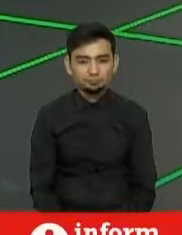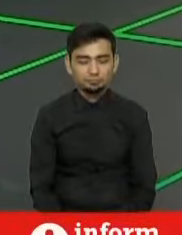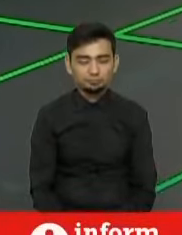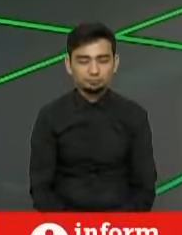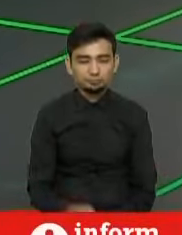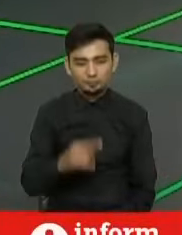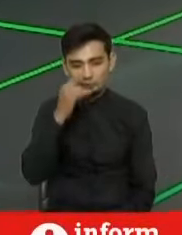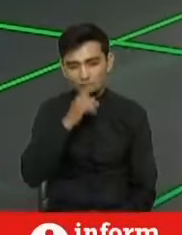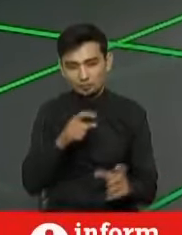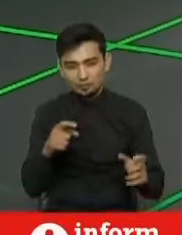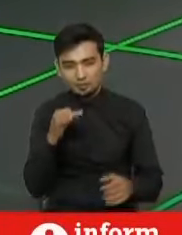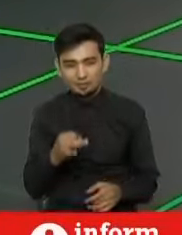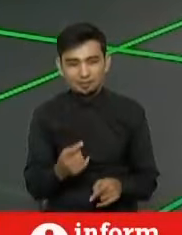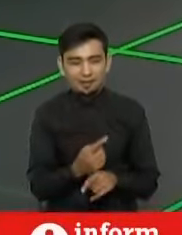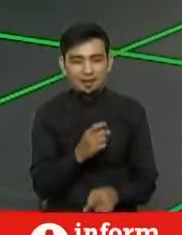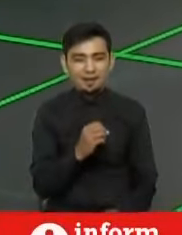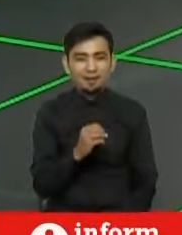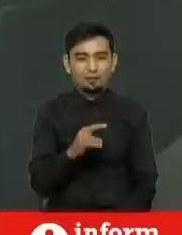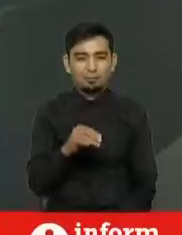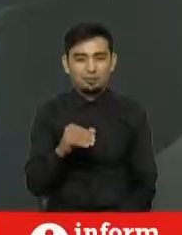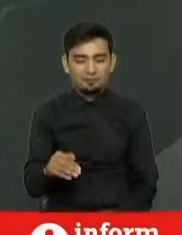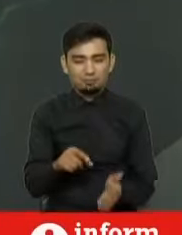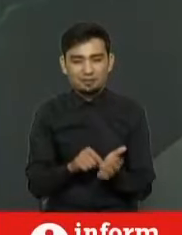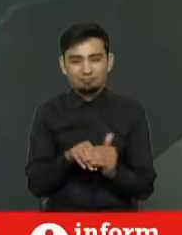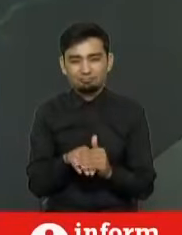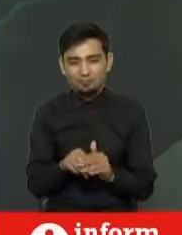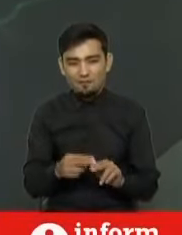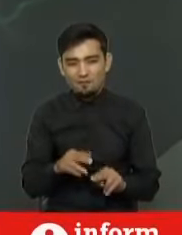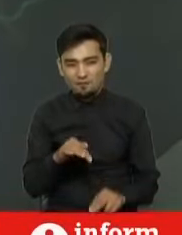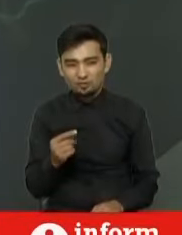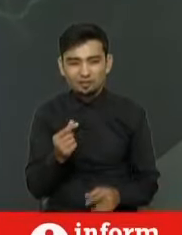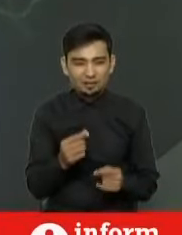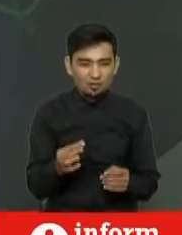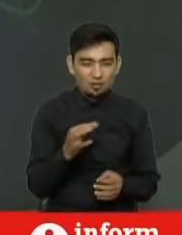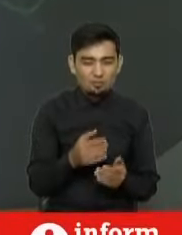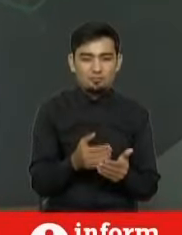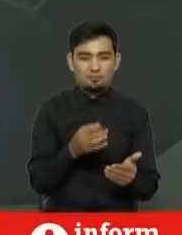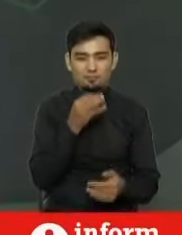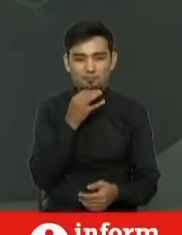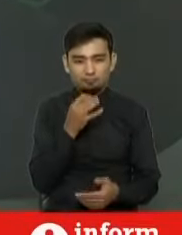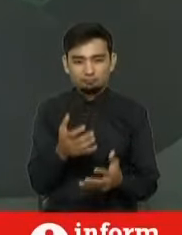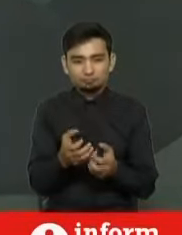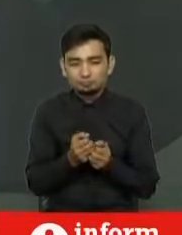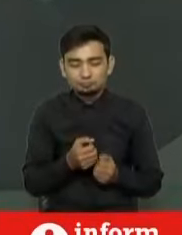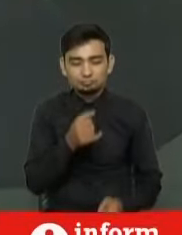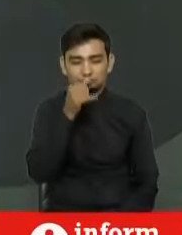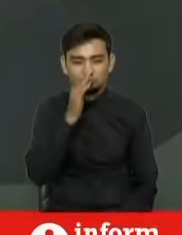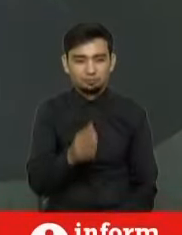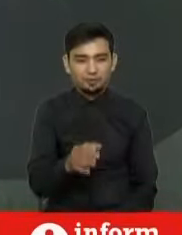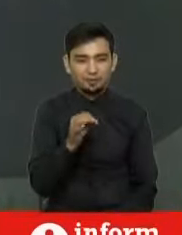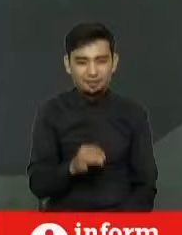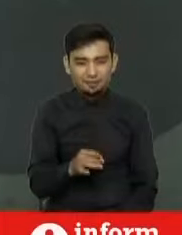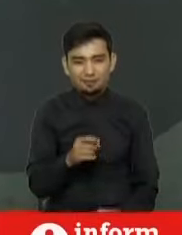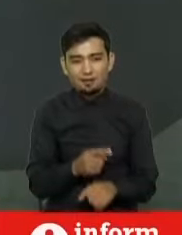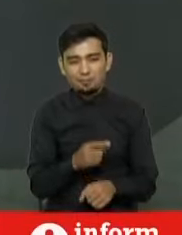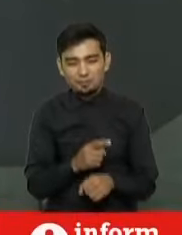Енді қазақстандықтар бірыңғай жинақтаушы зейнетақы қорында жиналған қаржысын мерзімінен бұрын пайдалана алмауы мүмкін. Яғни